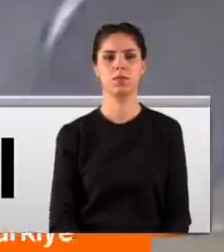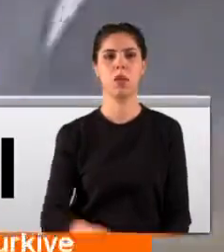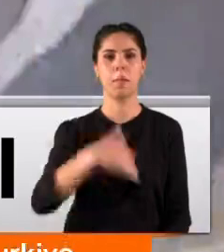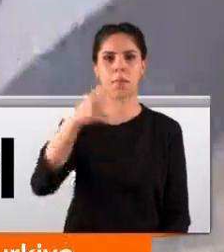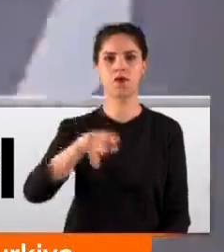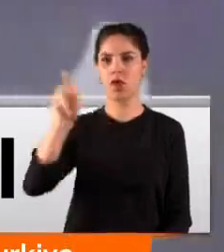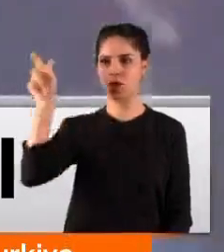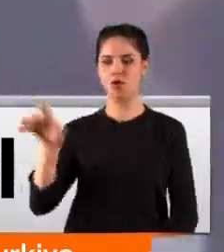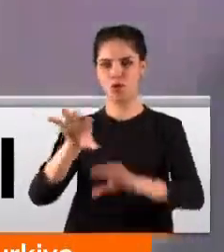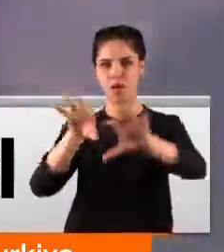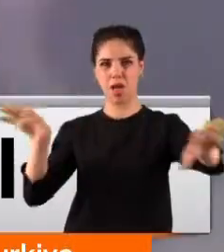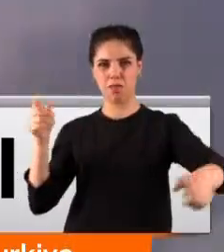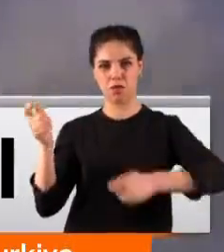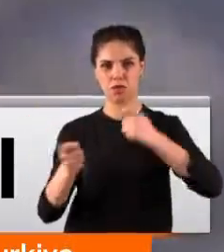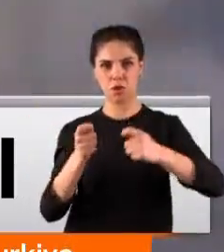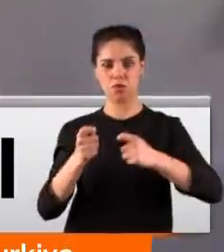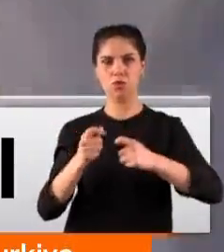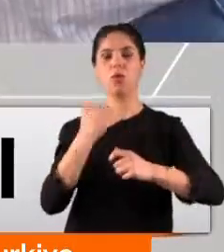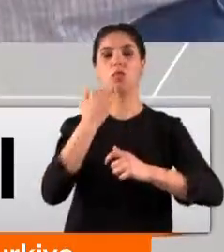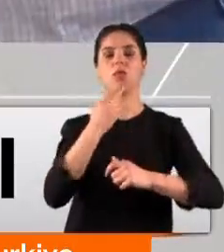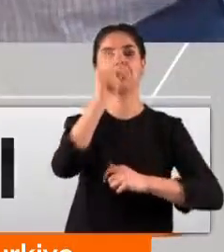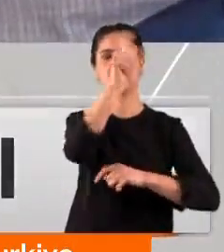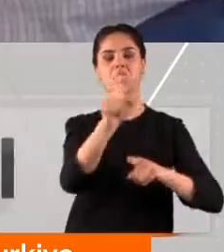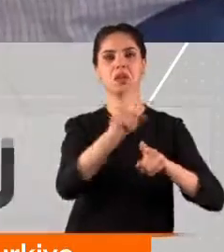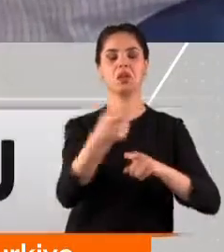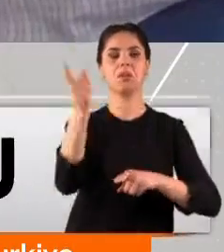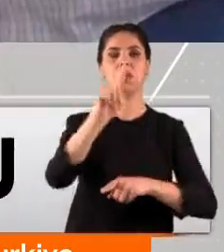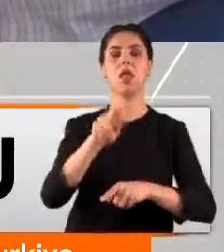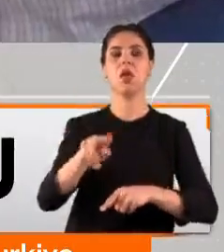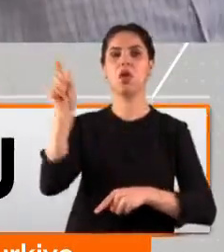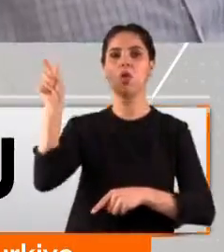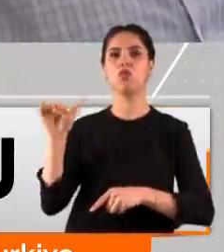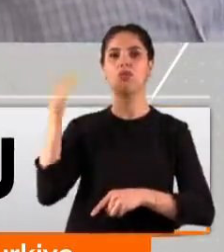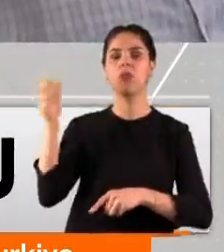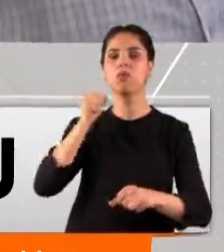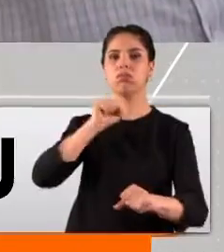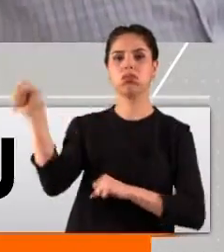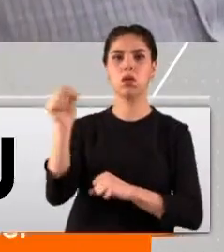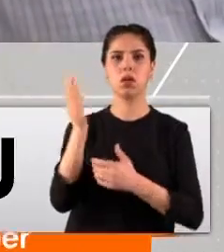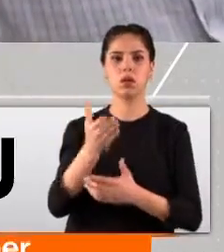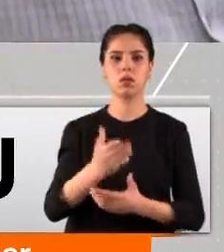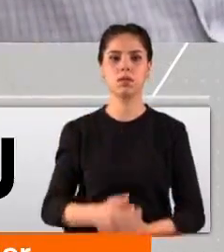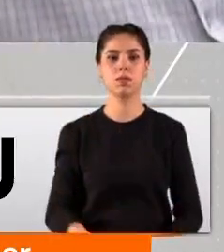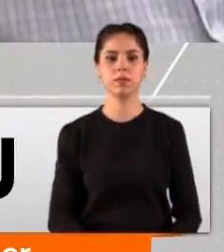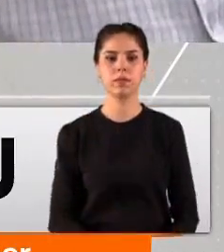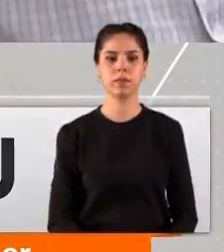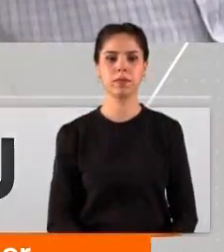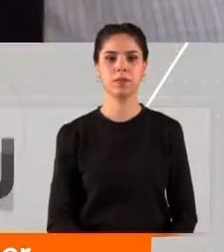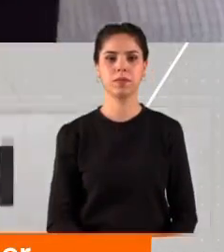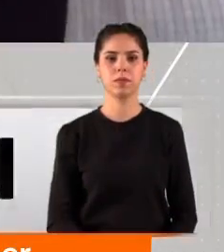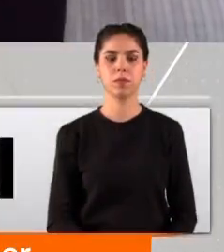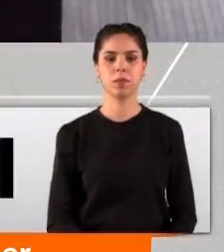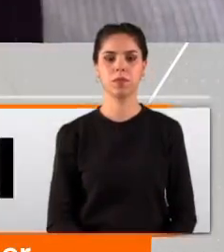yolcu girdi araya ve o da aynı öfkenin kurbanı oldu. Bu sefer çantayla vurdu çocuğa. Ulan bir fırladı, çocuğun yüzünü tırnakladı.